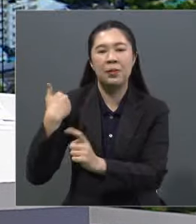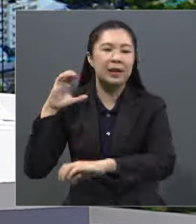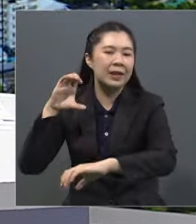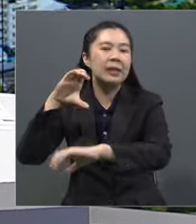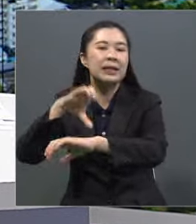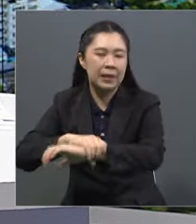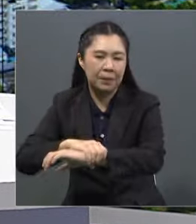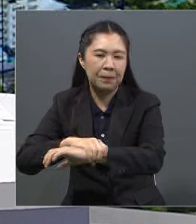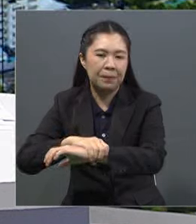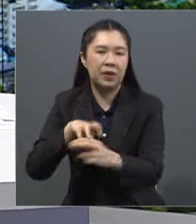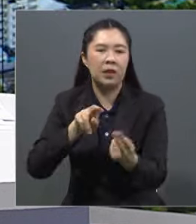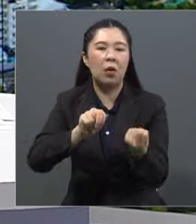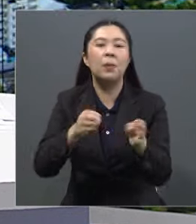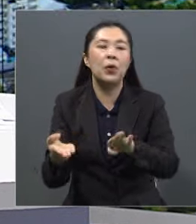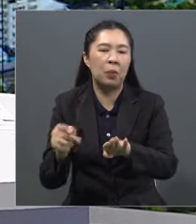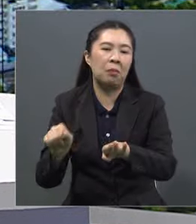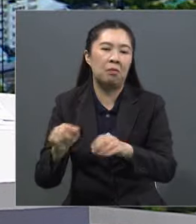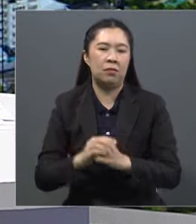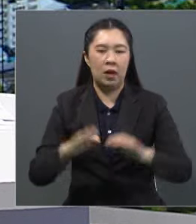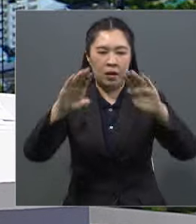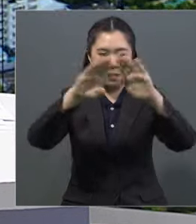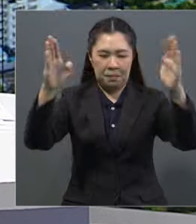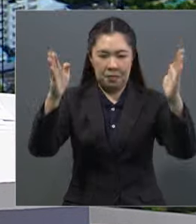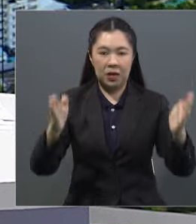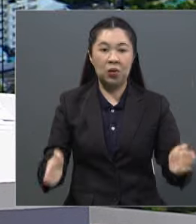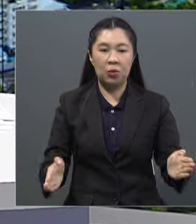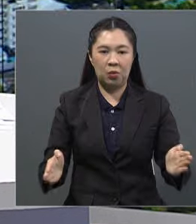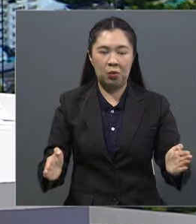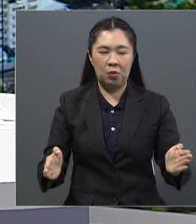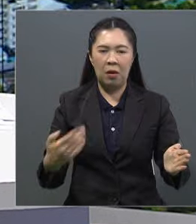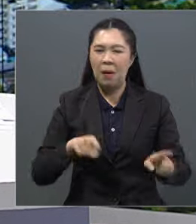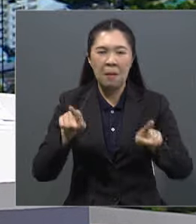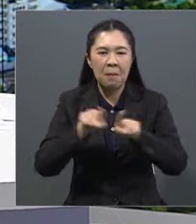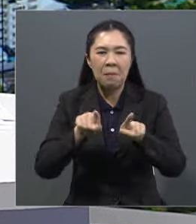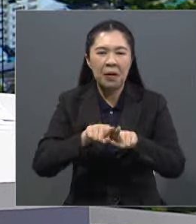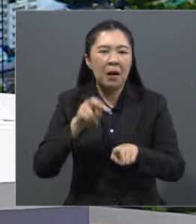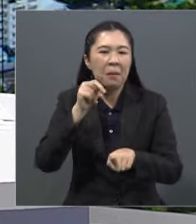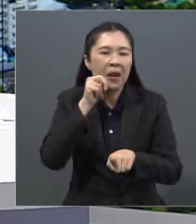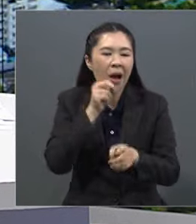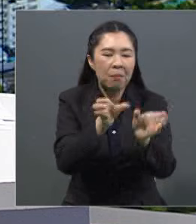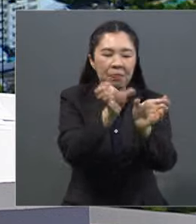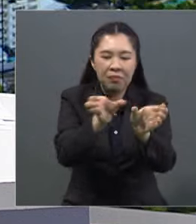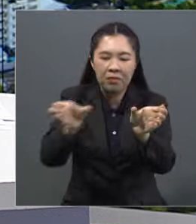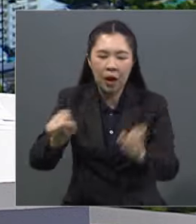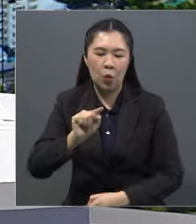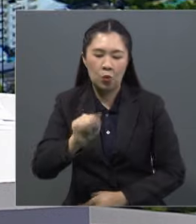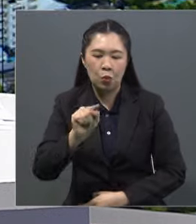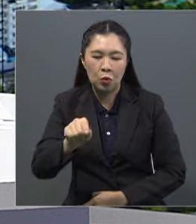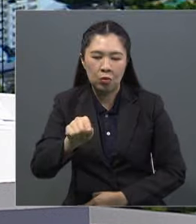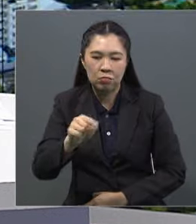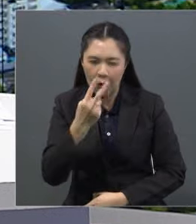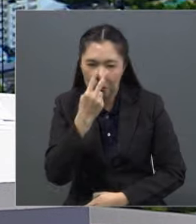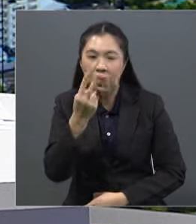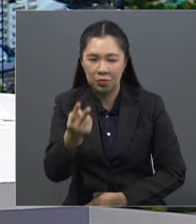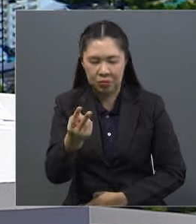มพี่ป๋องมาเป็นตู้กดเมื่อเราไปกดเครื่องดื่มน้ำอัดลมประมาณนั้นนะแต่ว่าข้างในเนี่ยเป็นบุหรี่ไฟฟ้านะ ก่อนที่เราจะไปดูภาพนั้นเรา